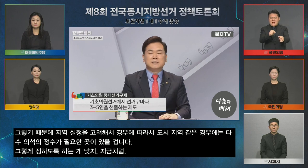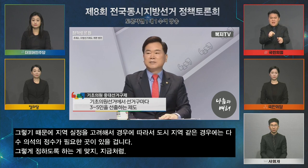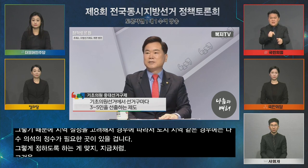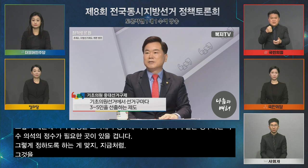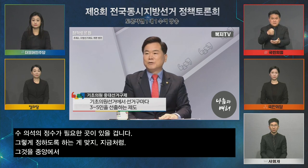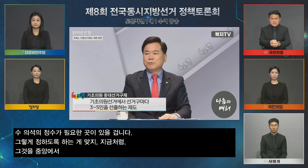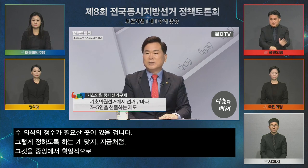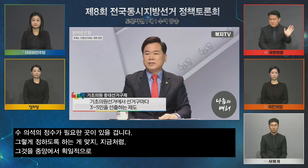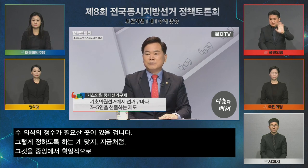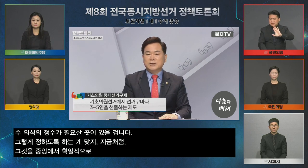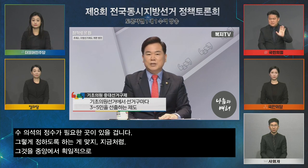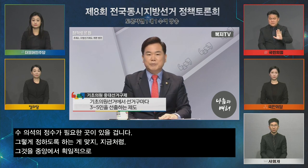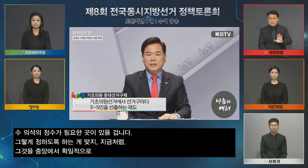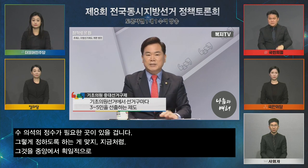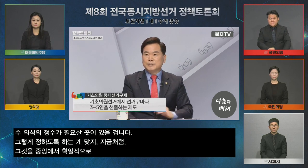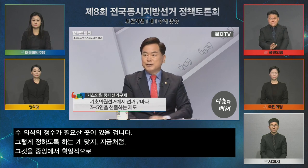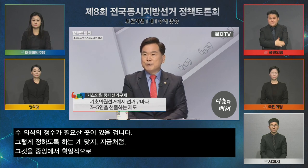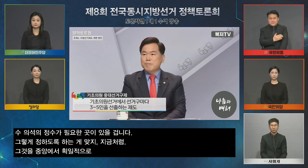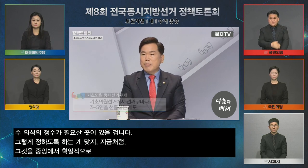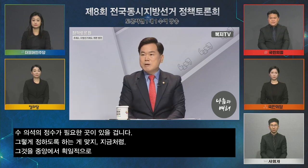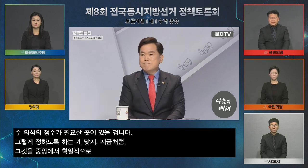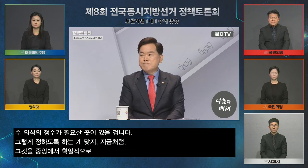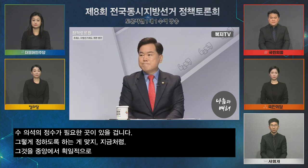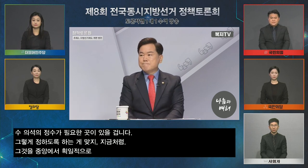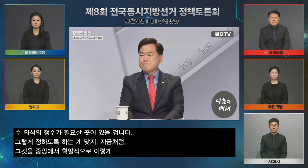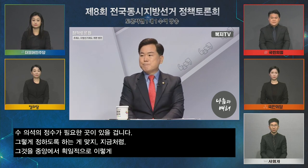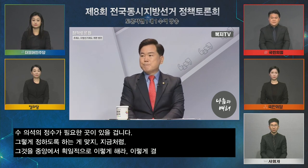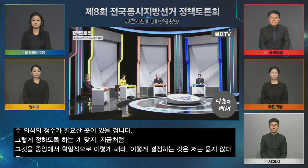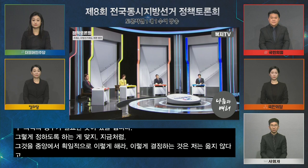결정하는 것은 저는 옳지 않다고 생각합니다. 네.